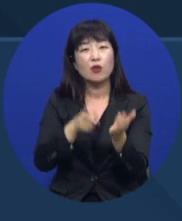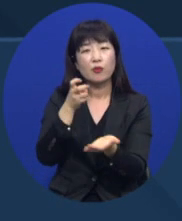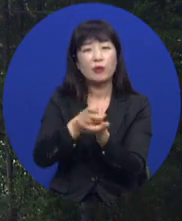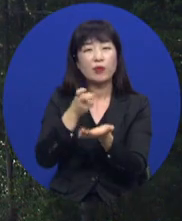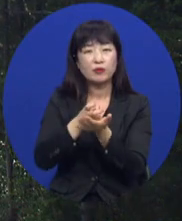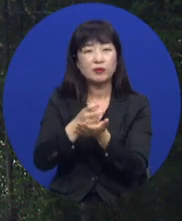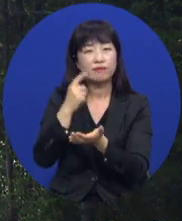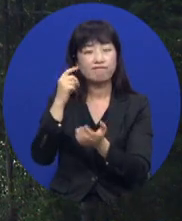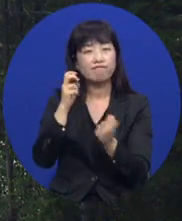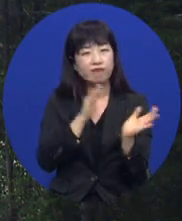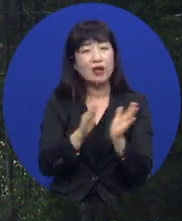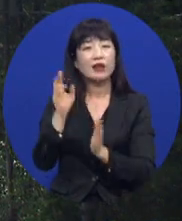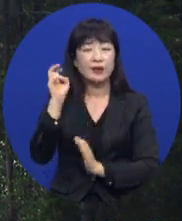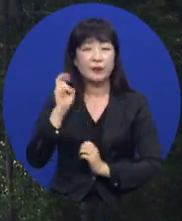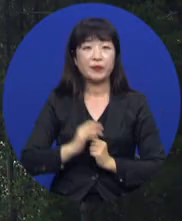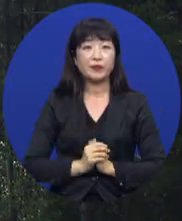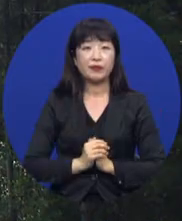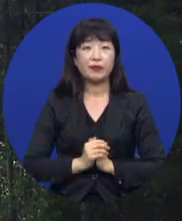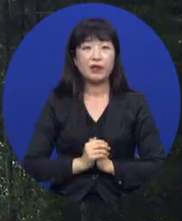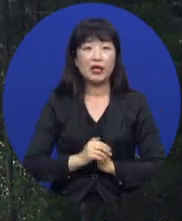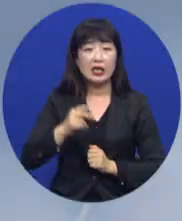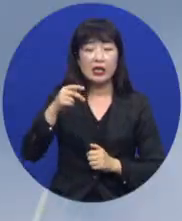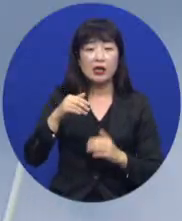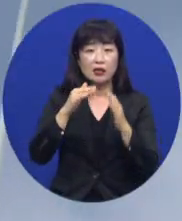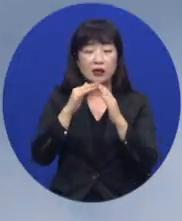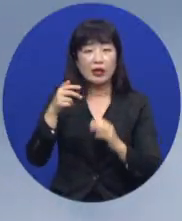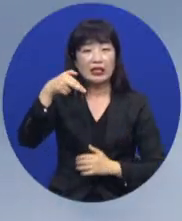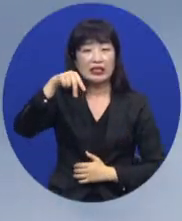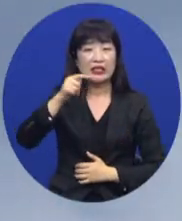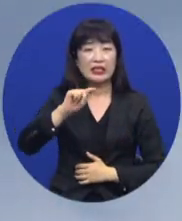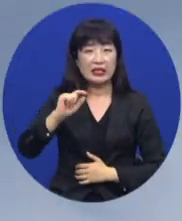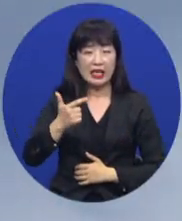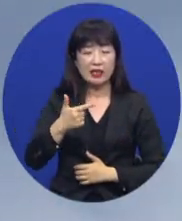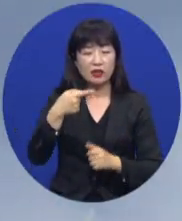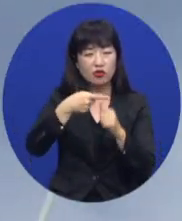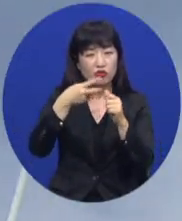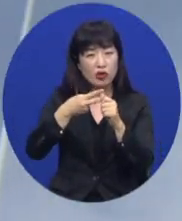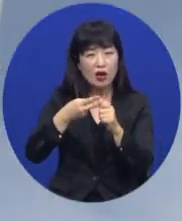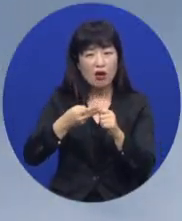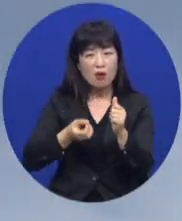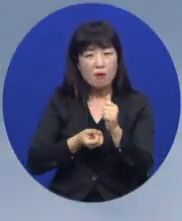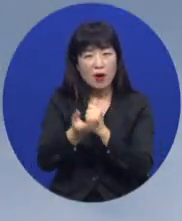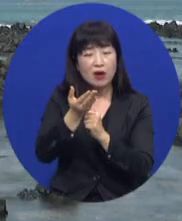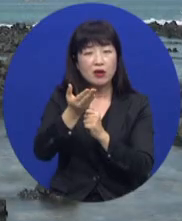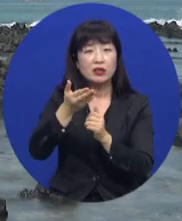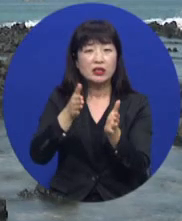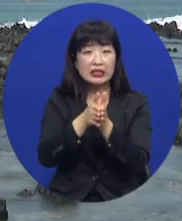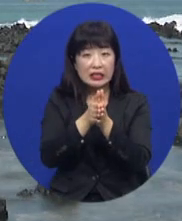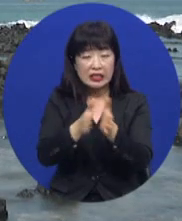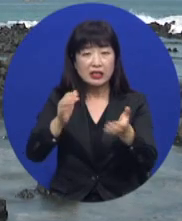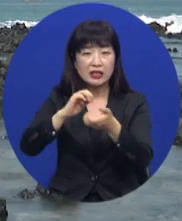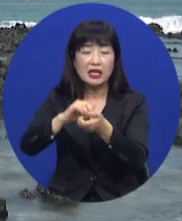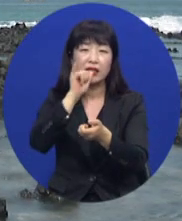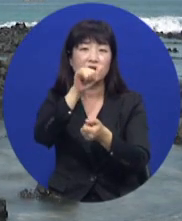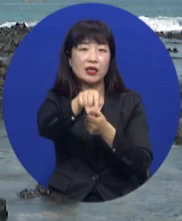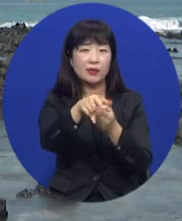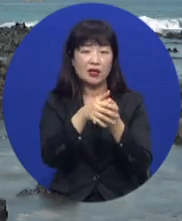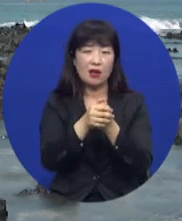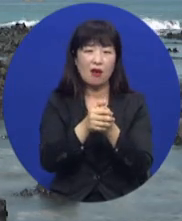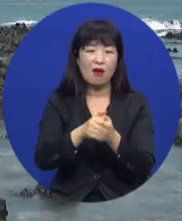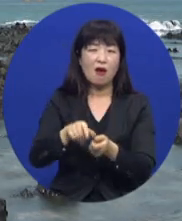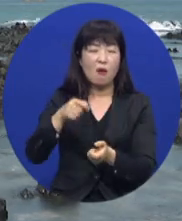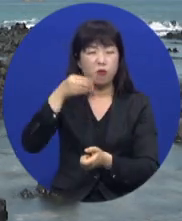같습니다 하지만 전남 신안에서 도 이달 들어 두 차례나 출력 제안이 실시되면서 제주에서 생산된 잉여